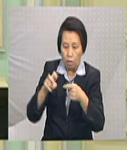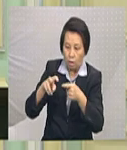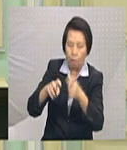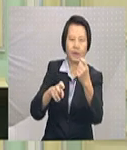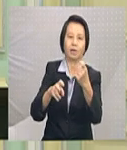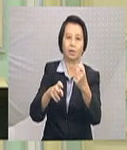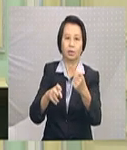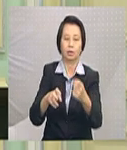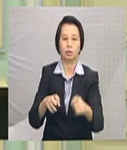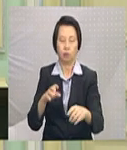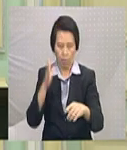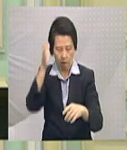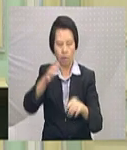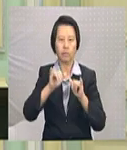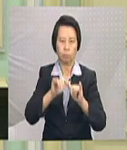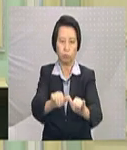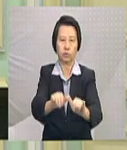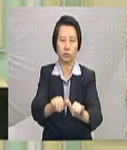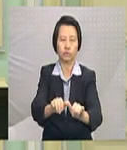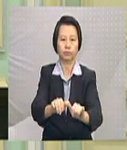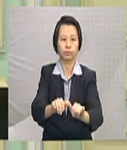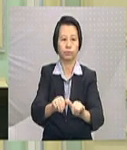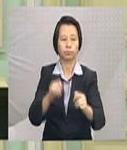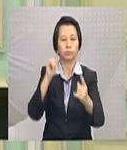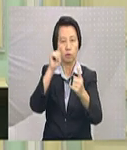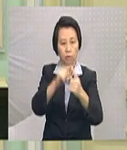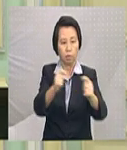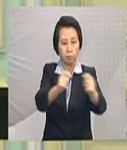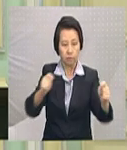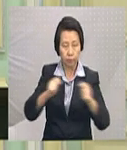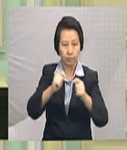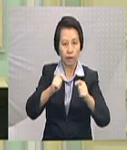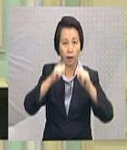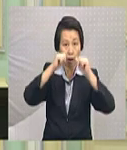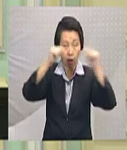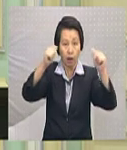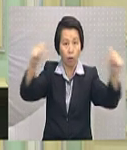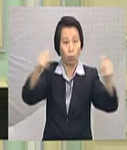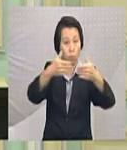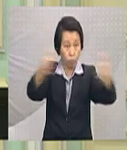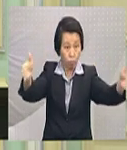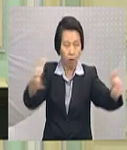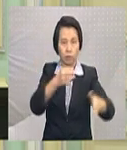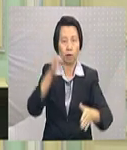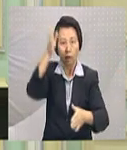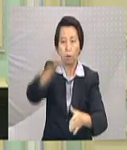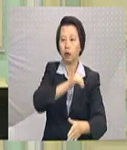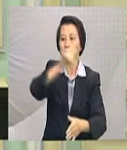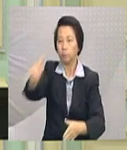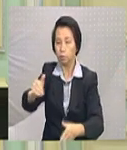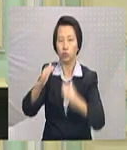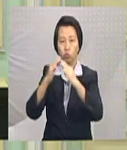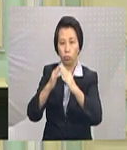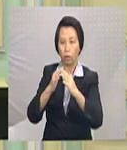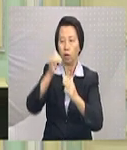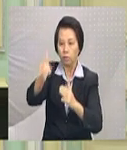Dan nyah cemar ini akan diteruskan bukan saja ke tempat awam tetapi juga akan ke rumah